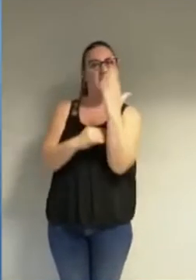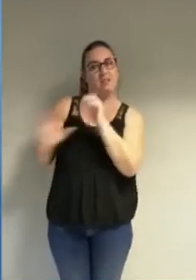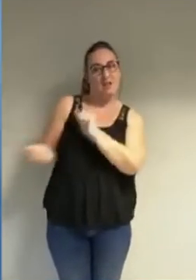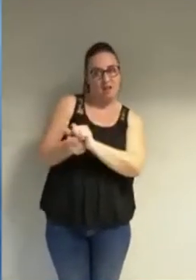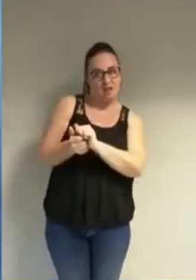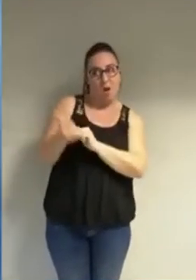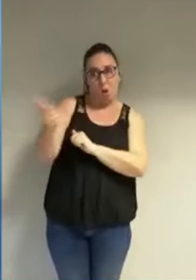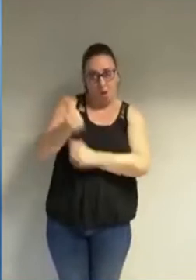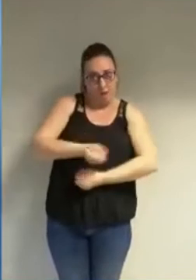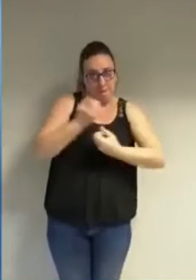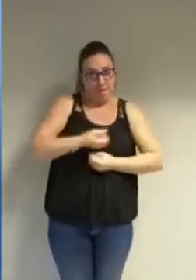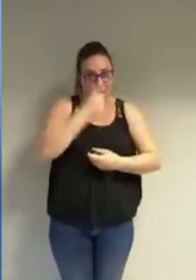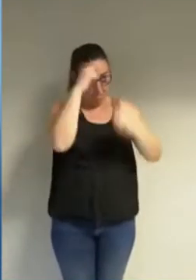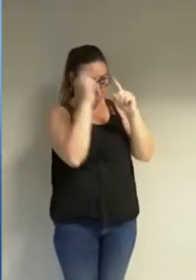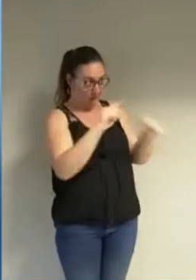vous le rappeler.